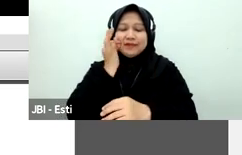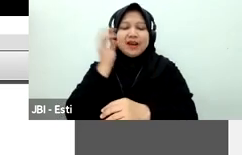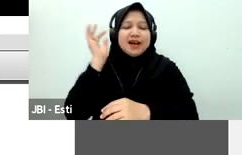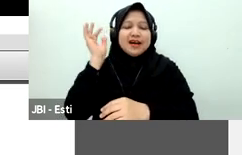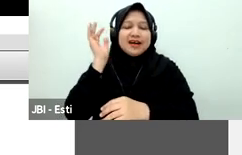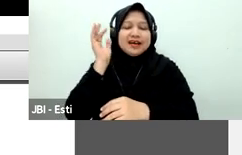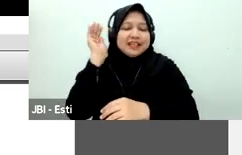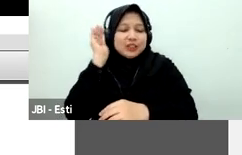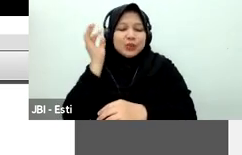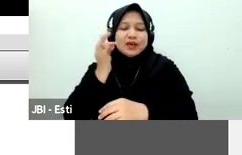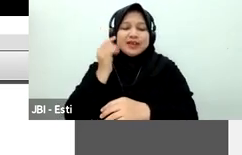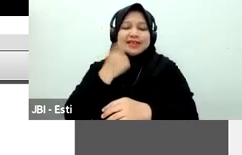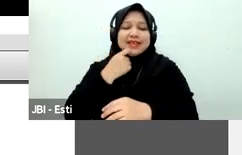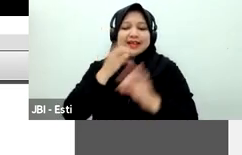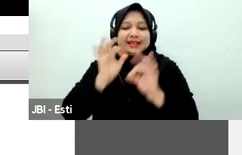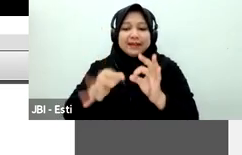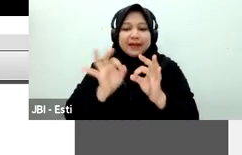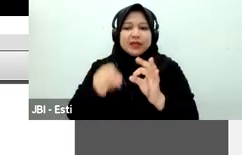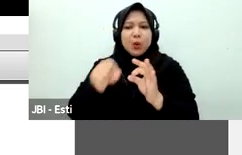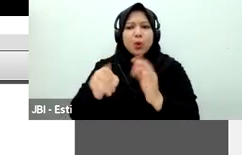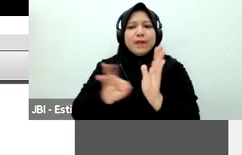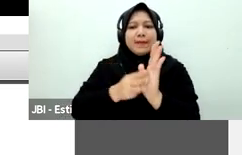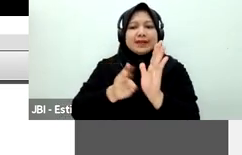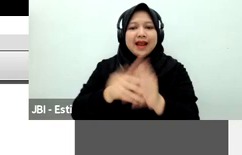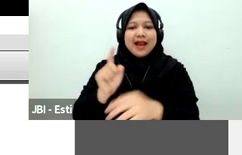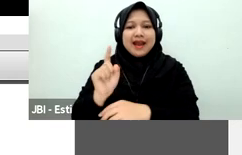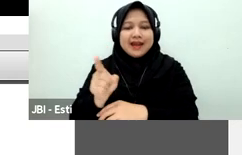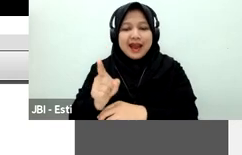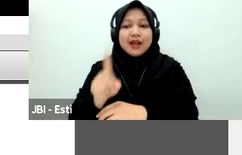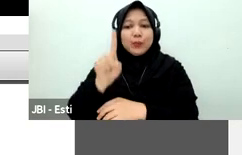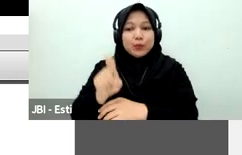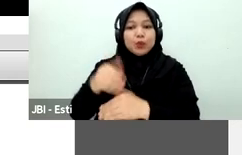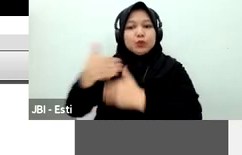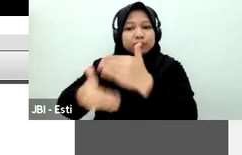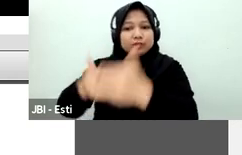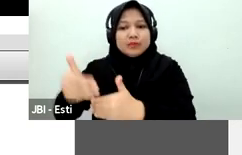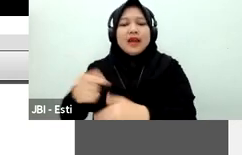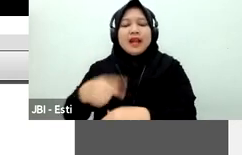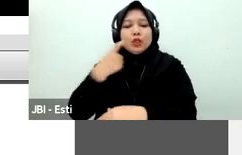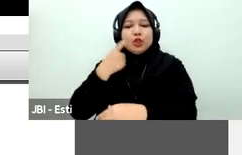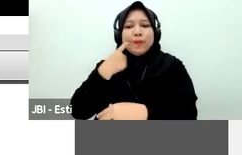ditangani maka itu eh ditinjau ke Medan